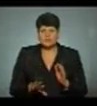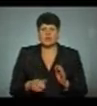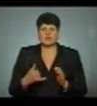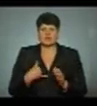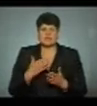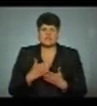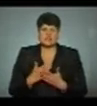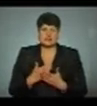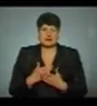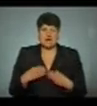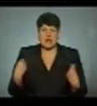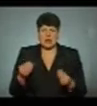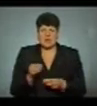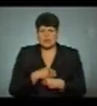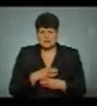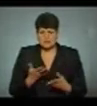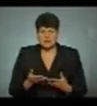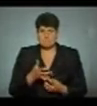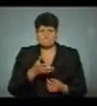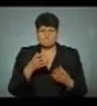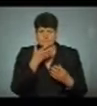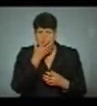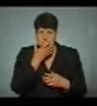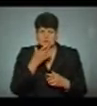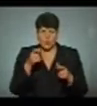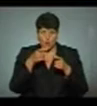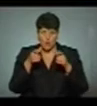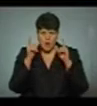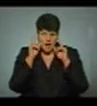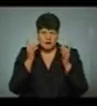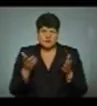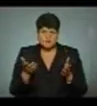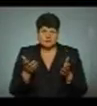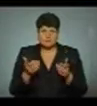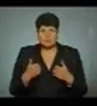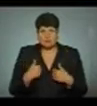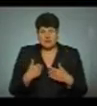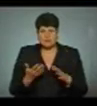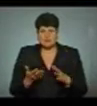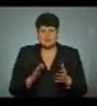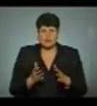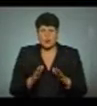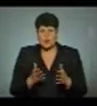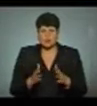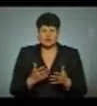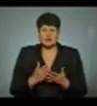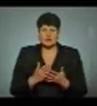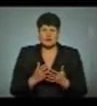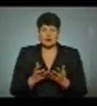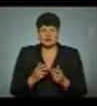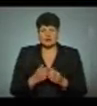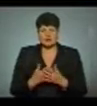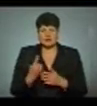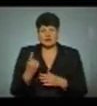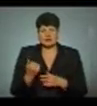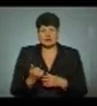відповідні халати, є маски, окуляри. Тобто, ну, ми так орієнтовно маємо розрахунок десь на